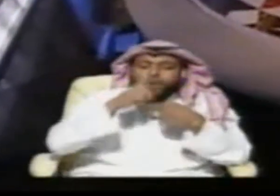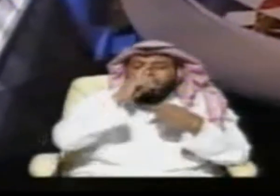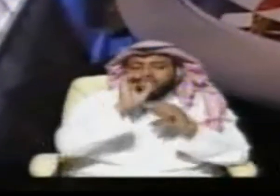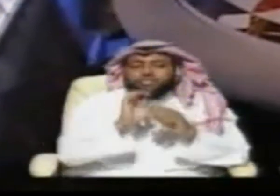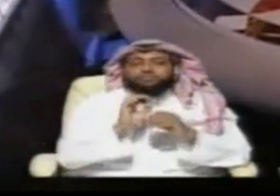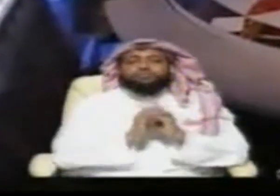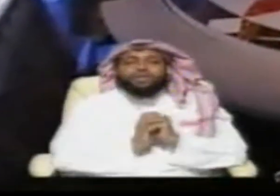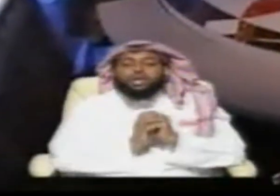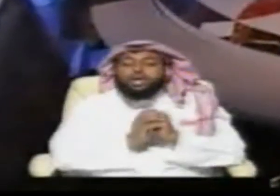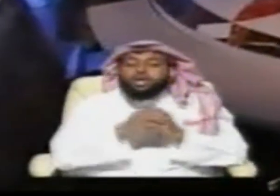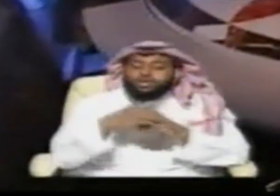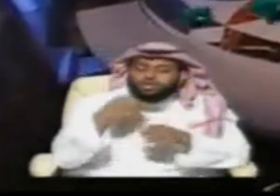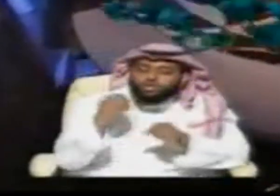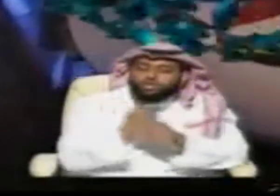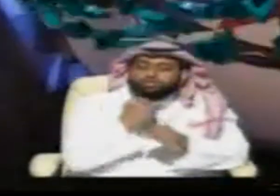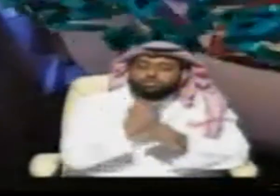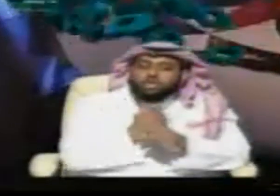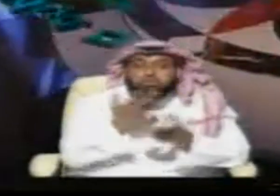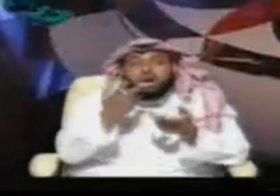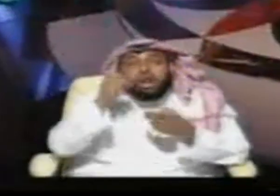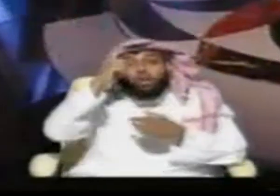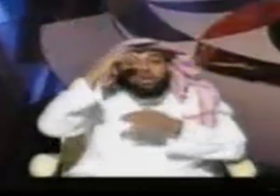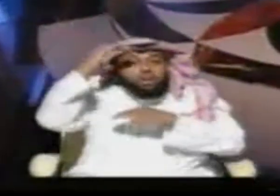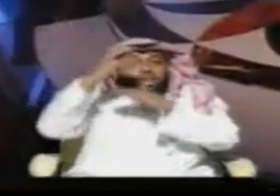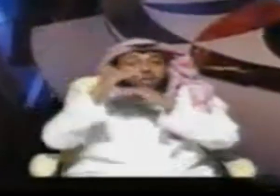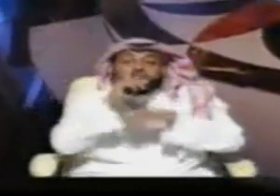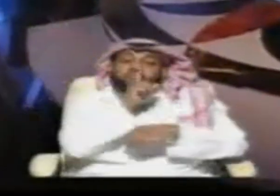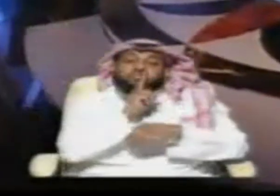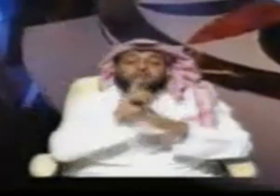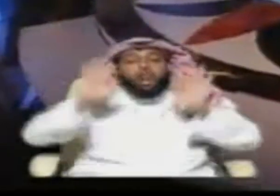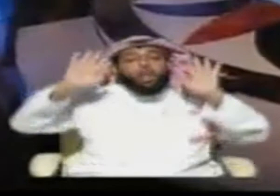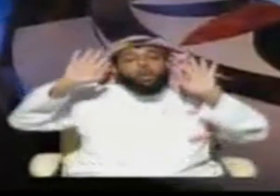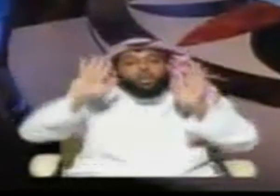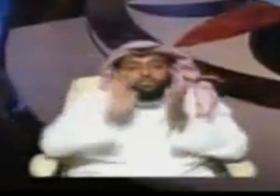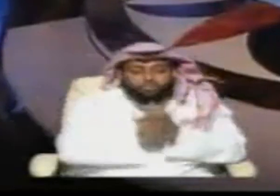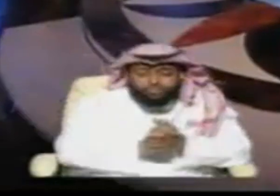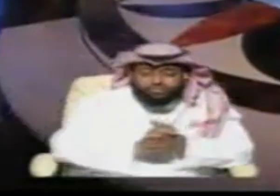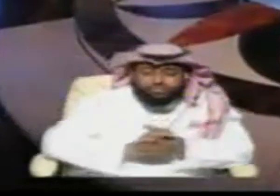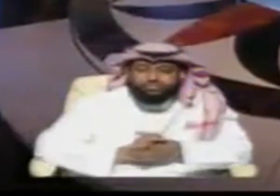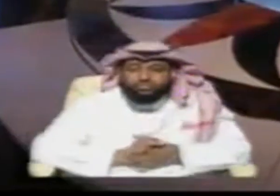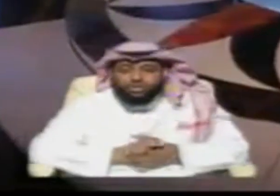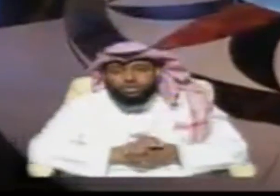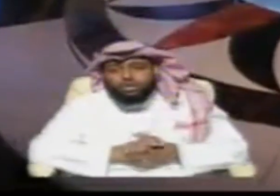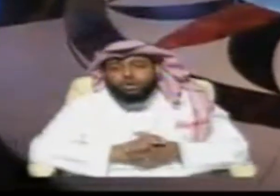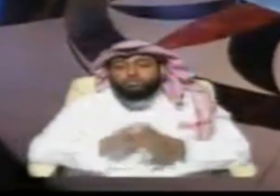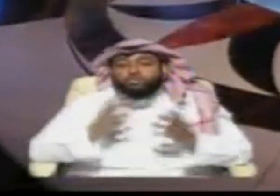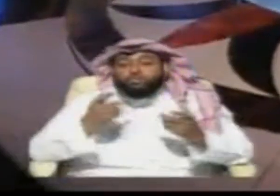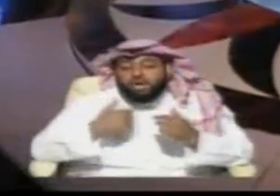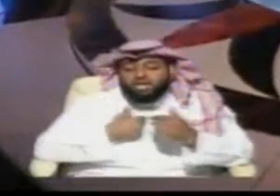وسجدة تبلغ بك مغفرة وتعلي منزلتك